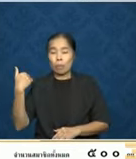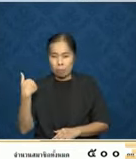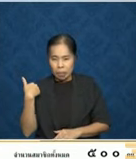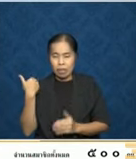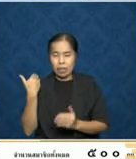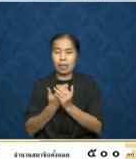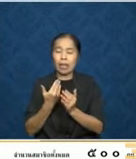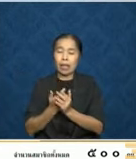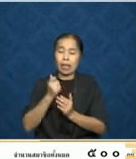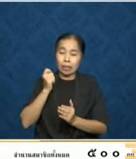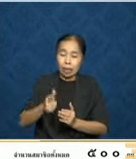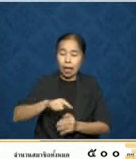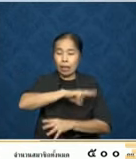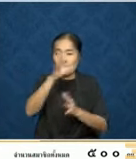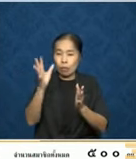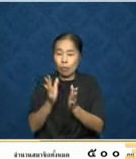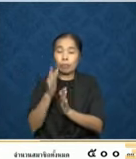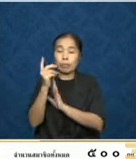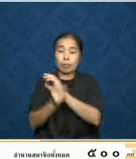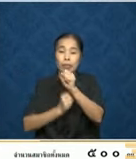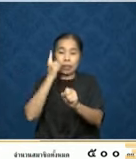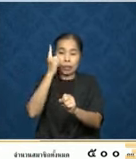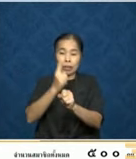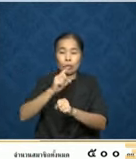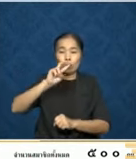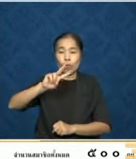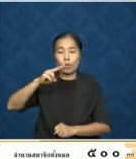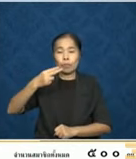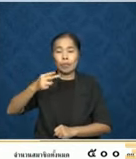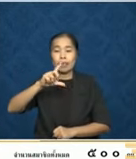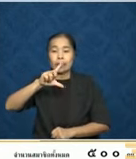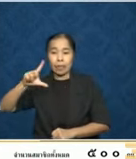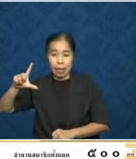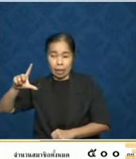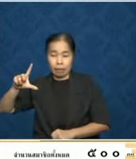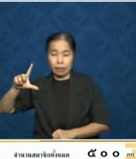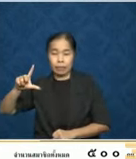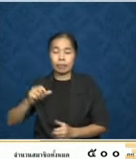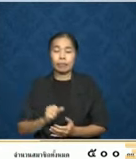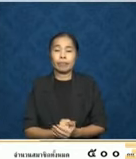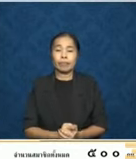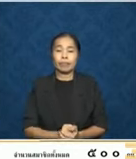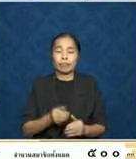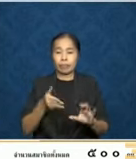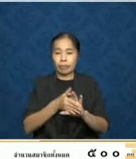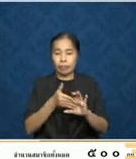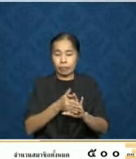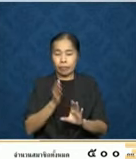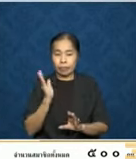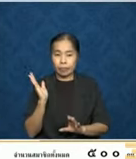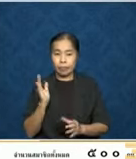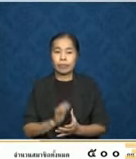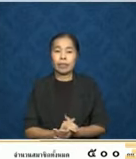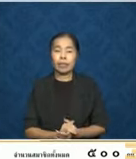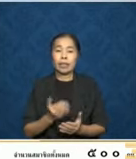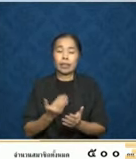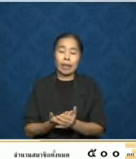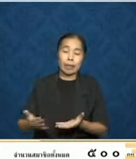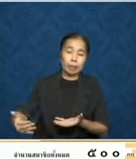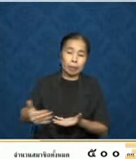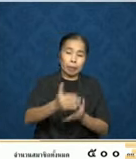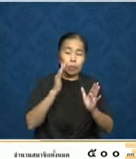ะทั้งหมดปีหนึ่งครับ 20,000 ล้านบาทต่อปีขอสไลด์ถัดไปนะครับจัดเก็บค่าจัดการขยะจาก